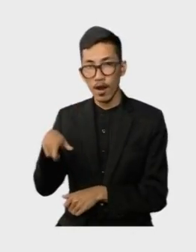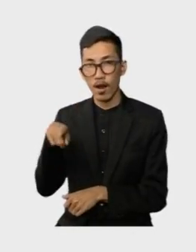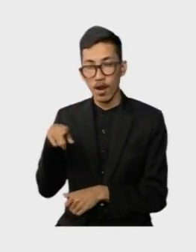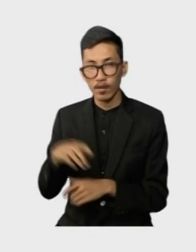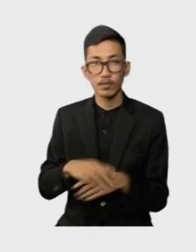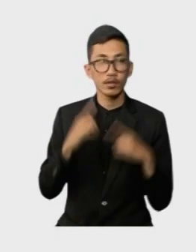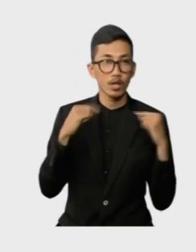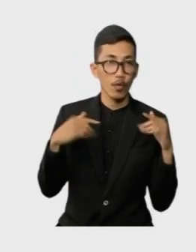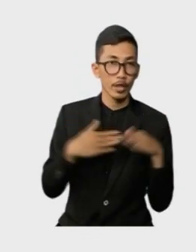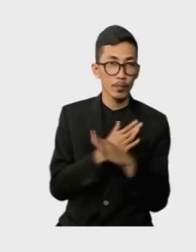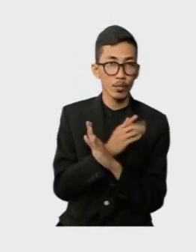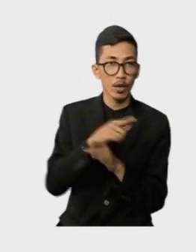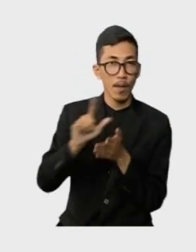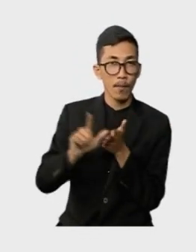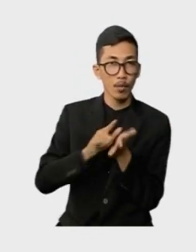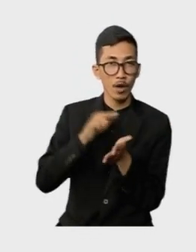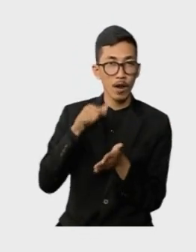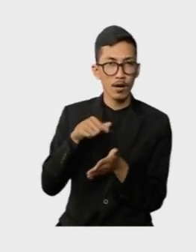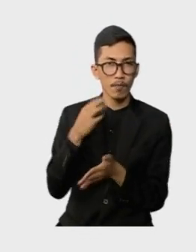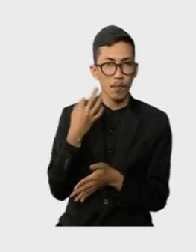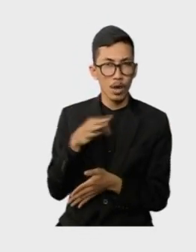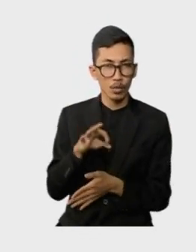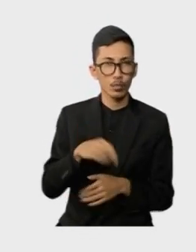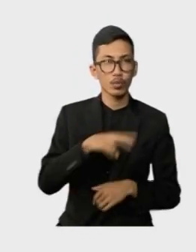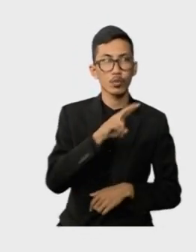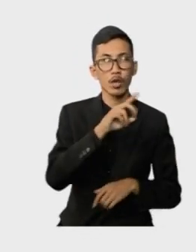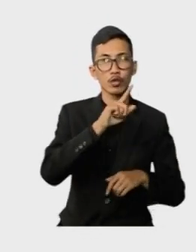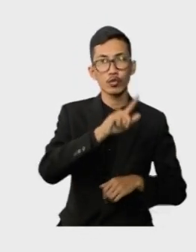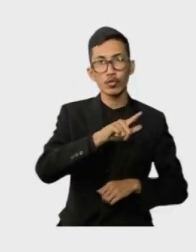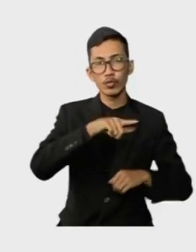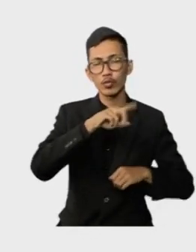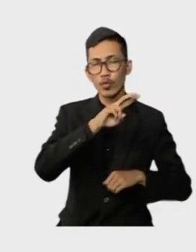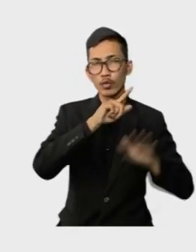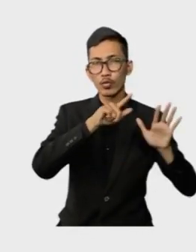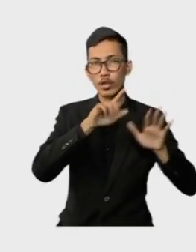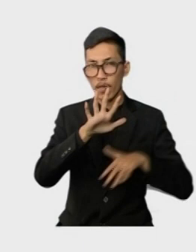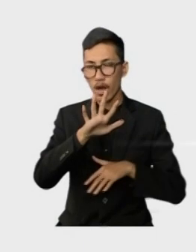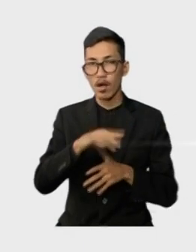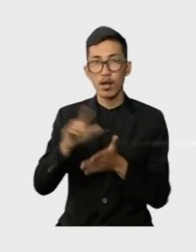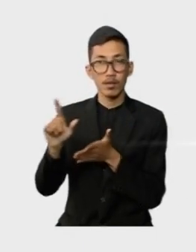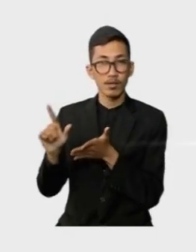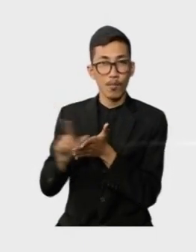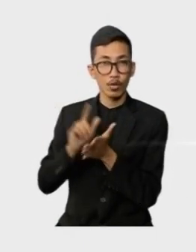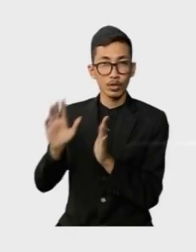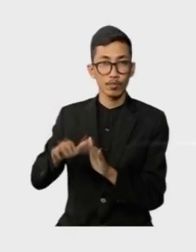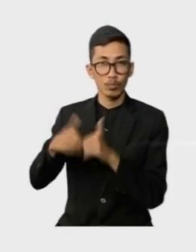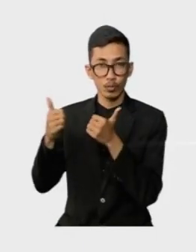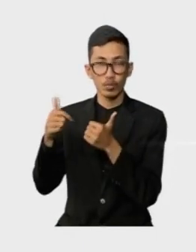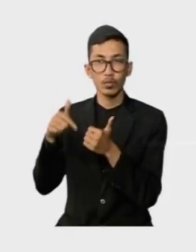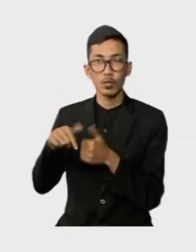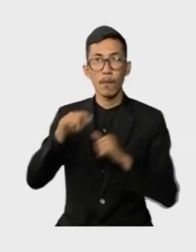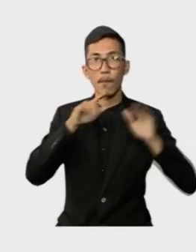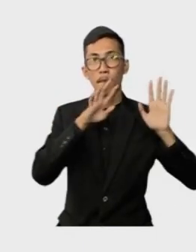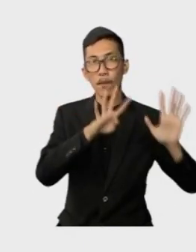Jawa Timur hari ini melaporkan kasus baru 275 dan melaporkan sembuh